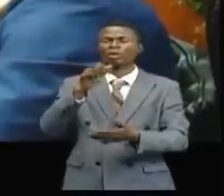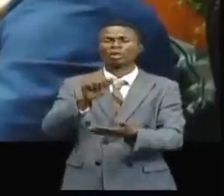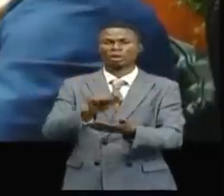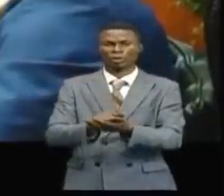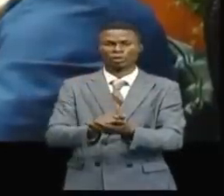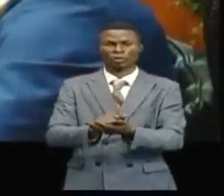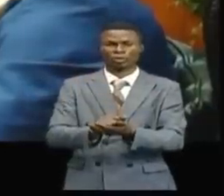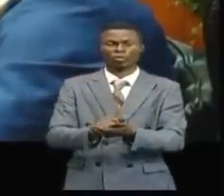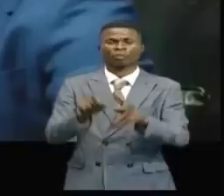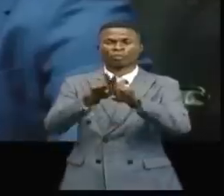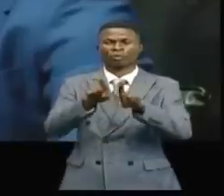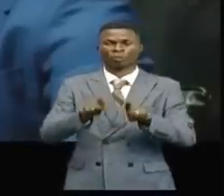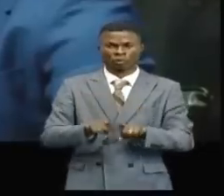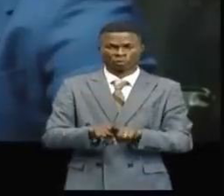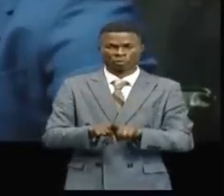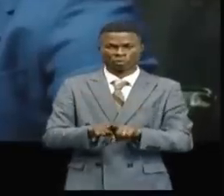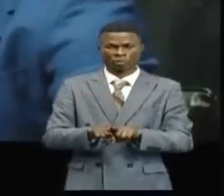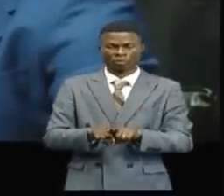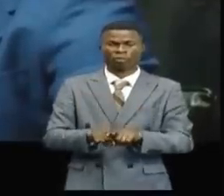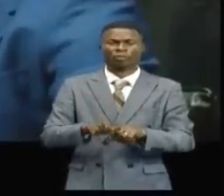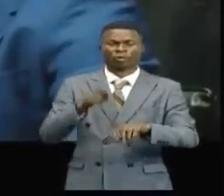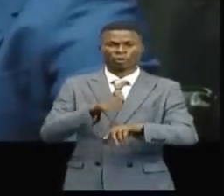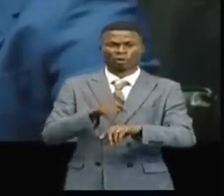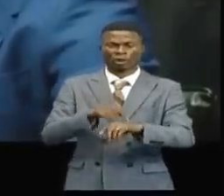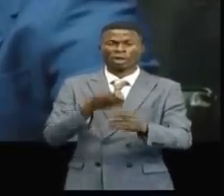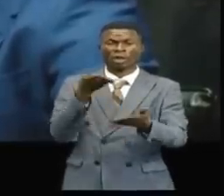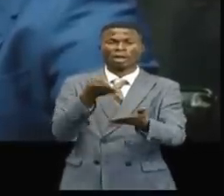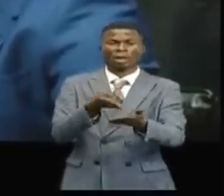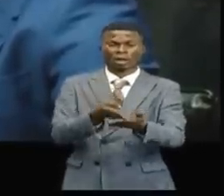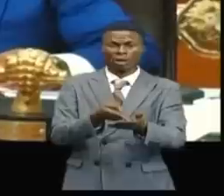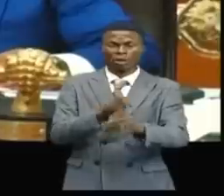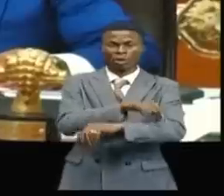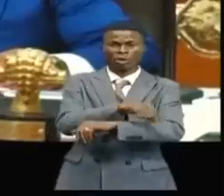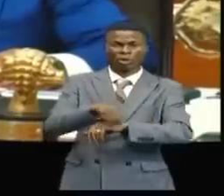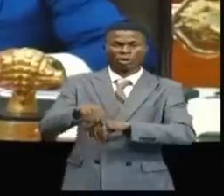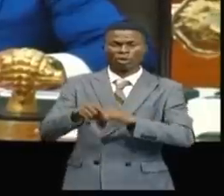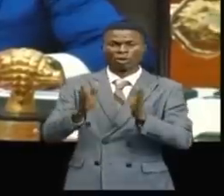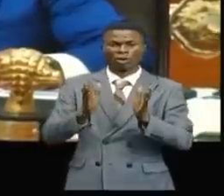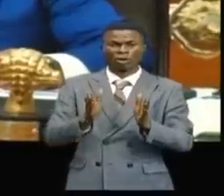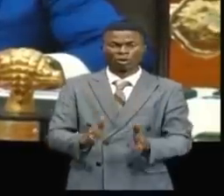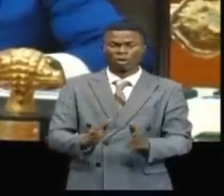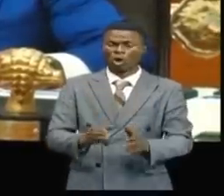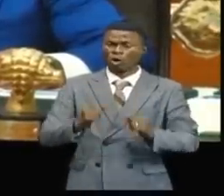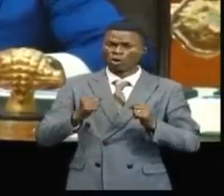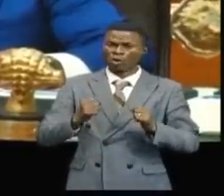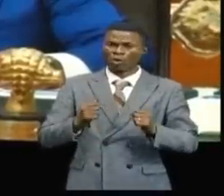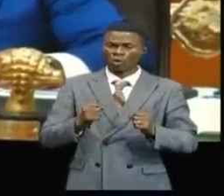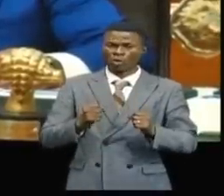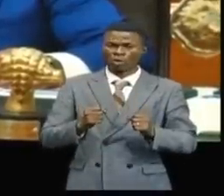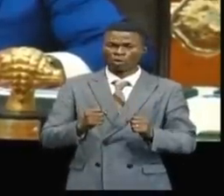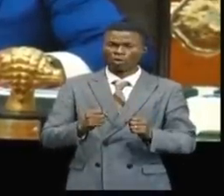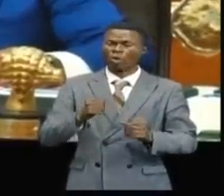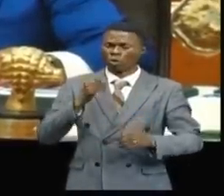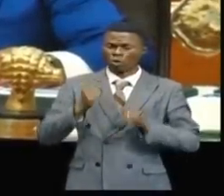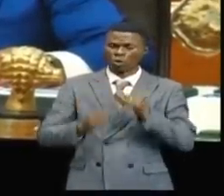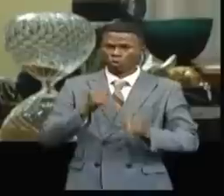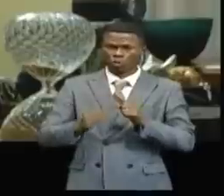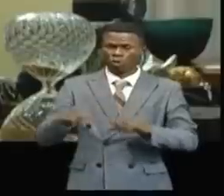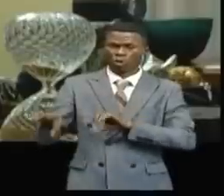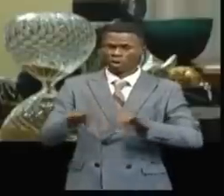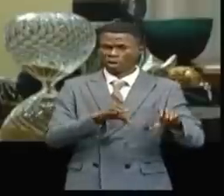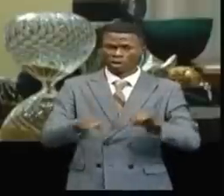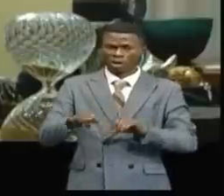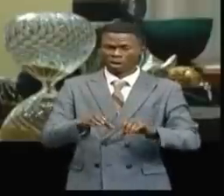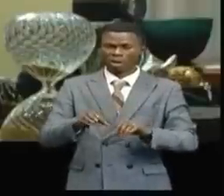République. Aussi, l'un des indicateurs d'une administration dynamique est la promptitude de ses actions